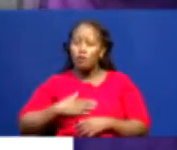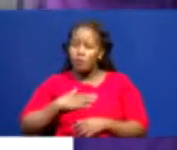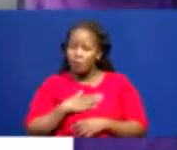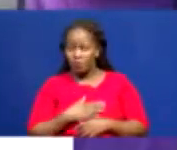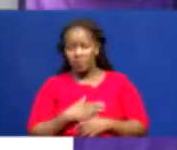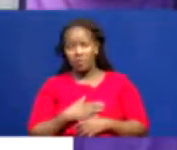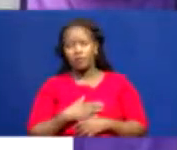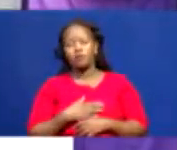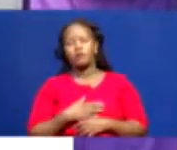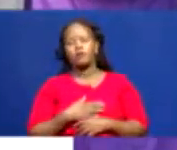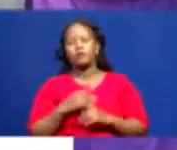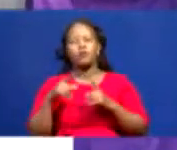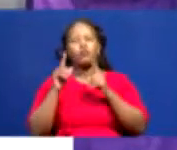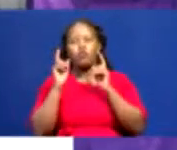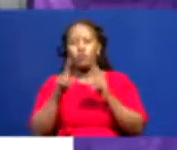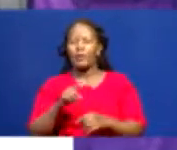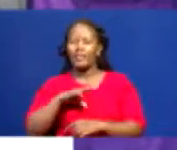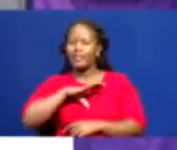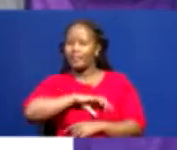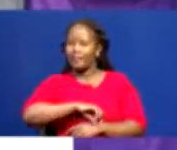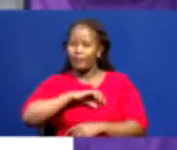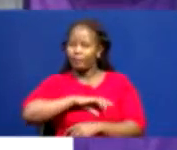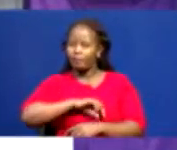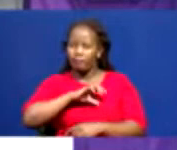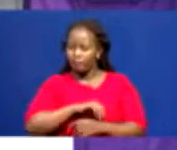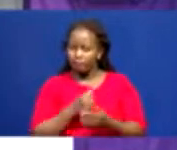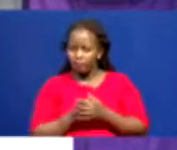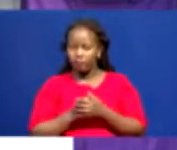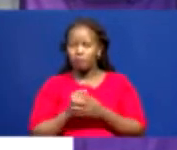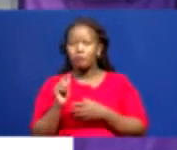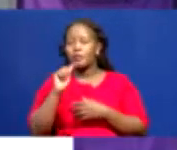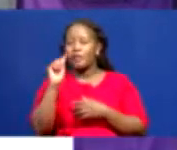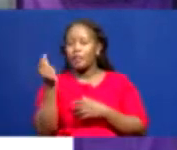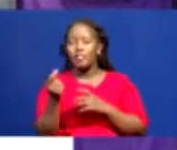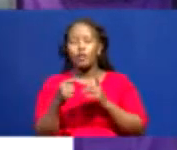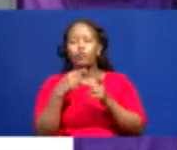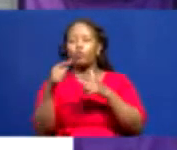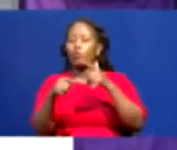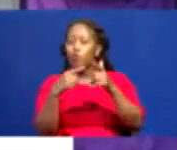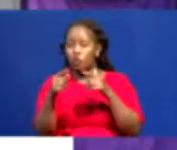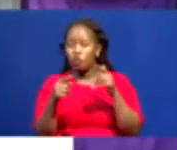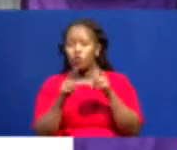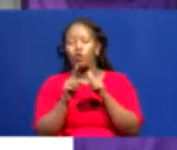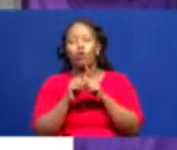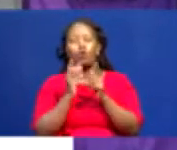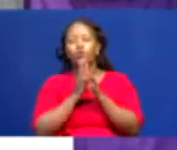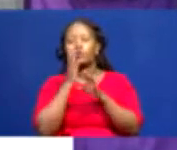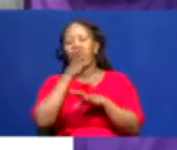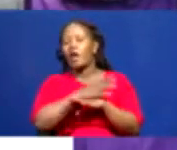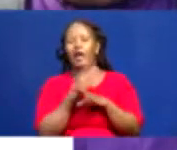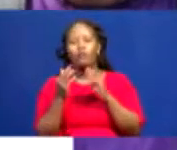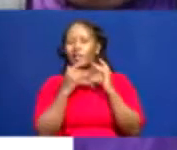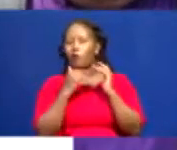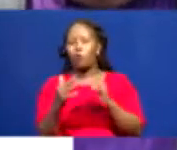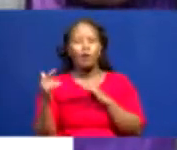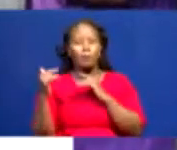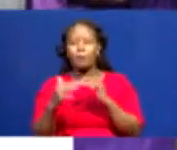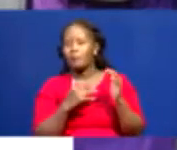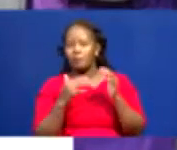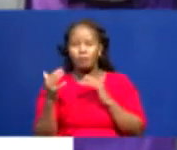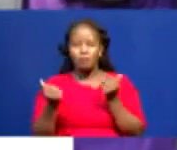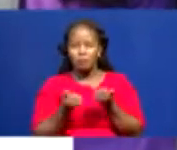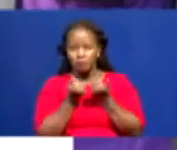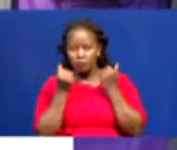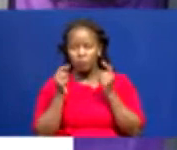tunawaomba sana tuvumilianeni. Kenya itaendelea kuwa hata baada ya hii malumbano ambayo kwamba tunaishuhudia. Na